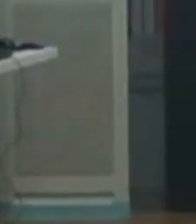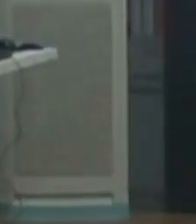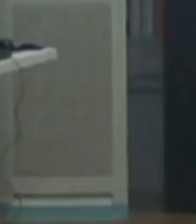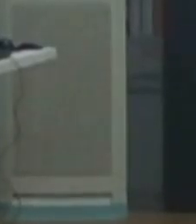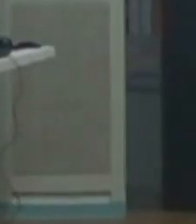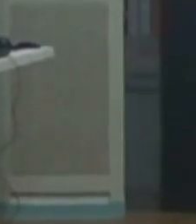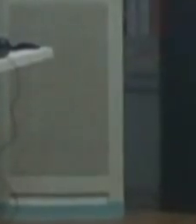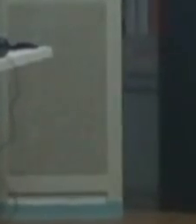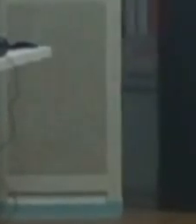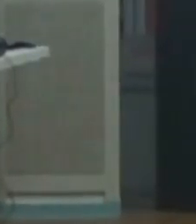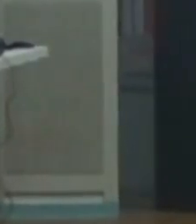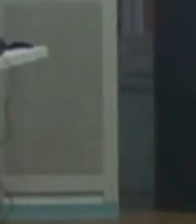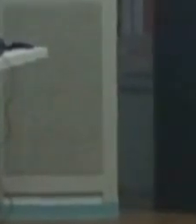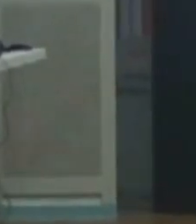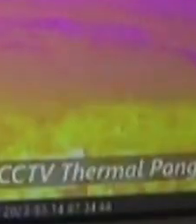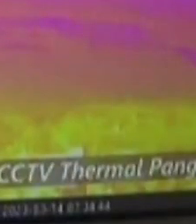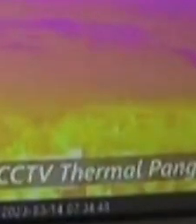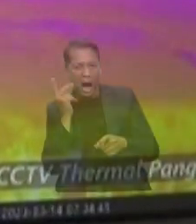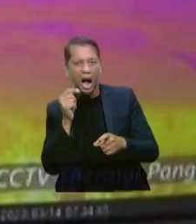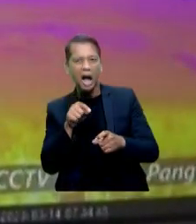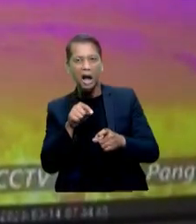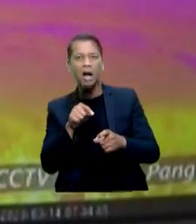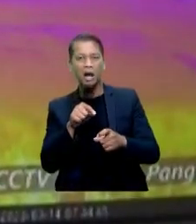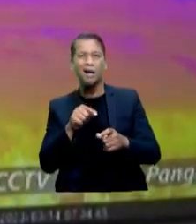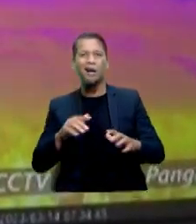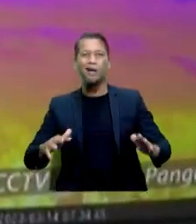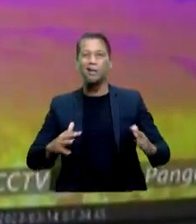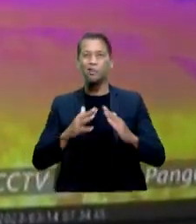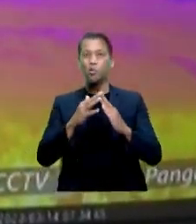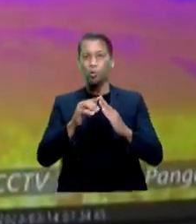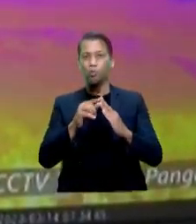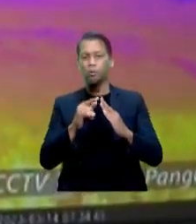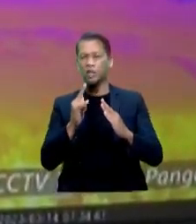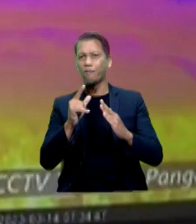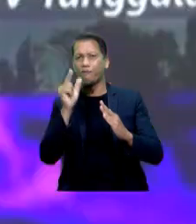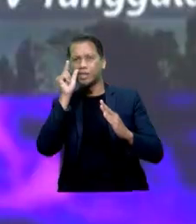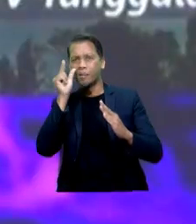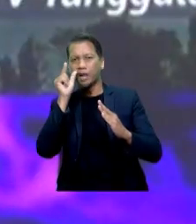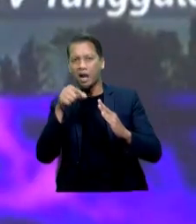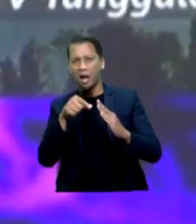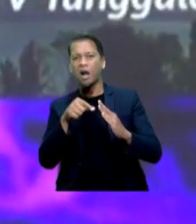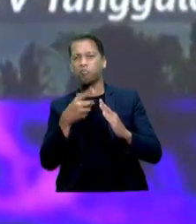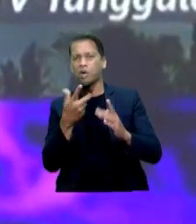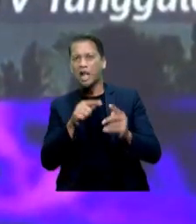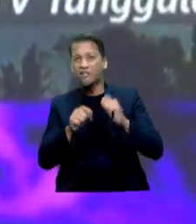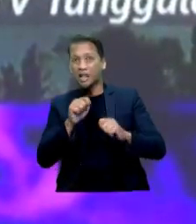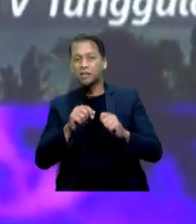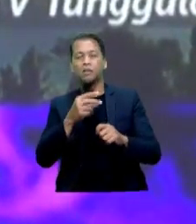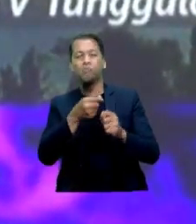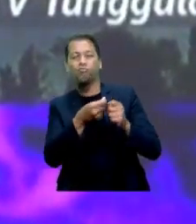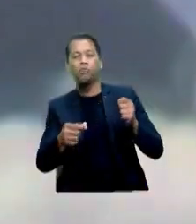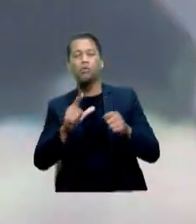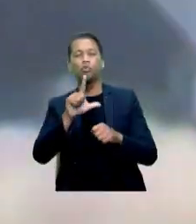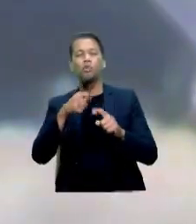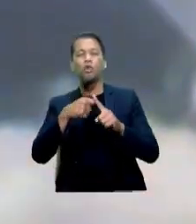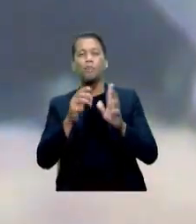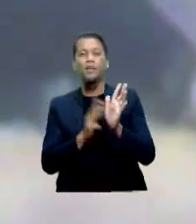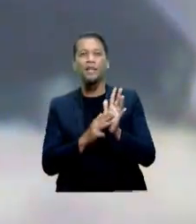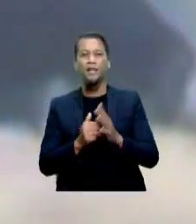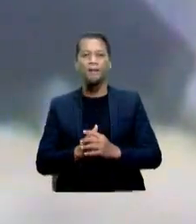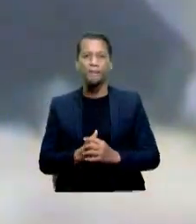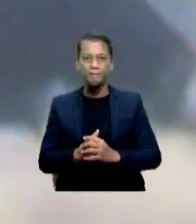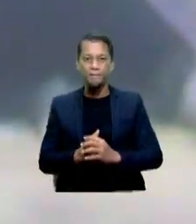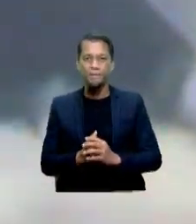siaga warga yang tinggal di Lereng Merapi agar tetap waspada dan tidak melakukan aktivitas dalam radius 7 km